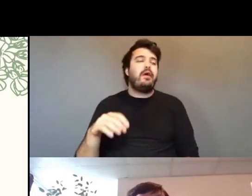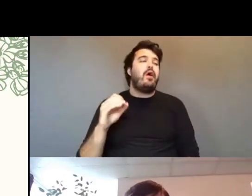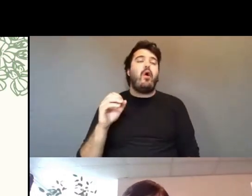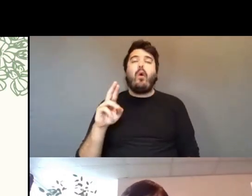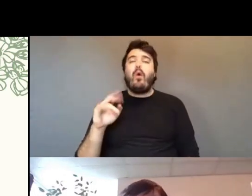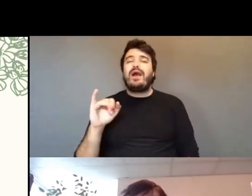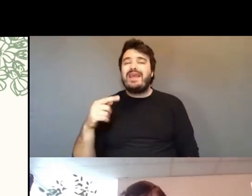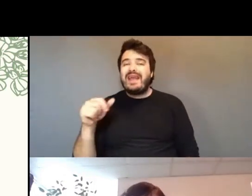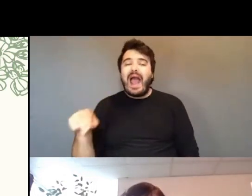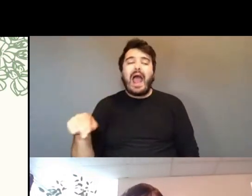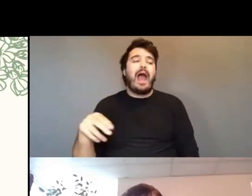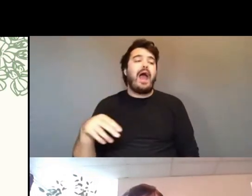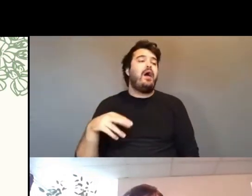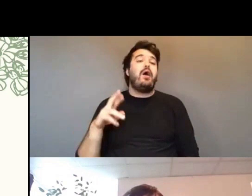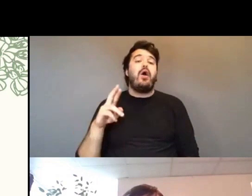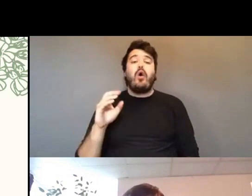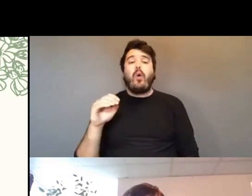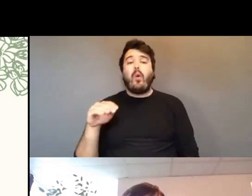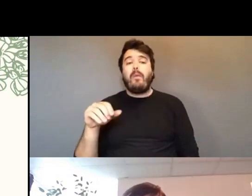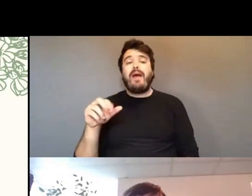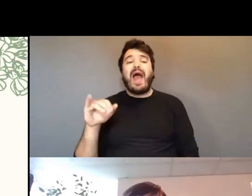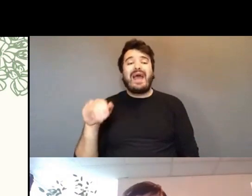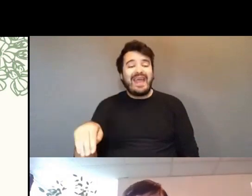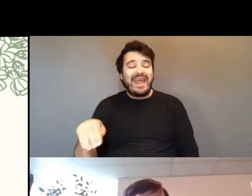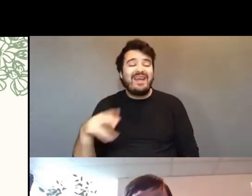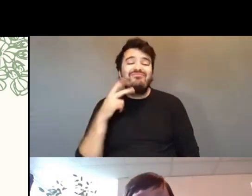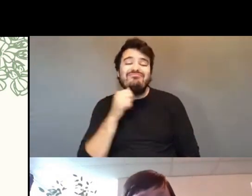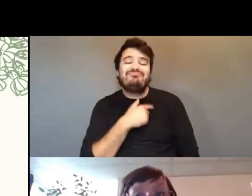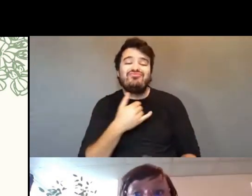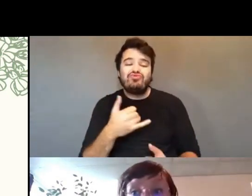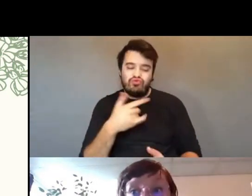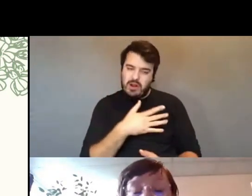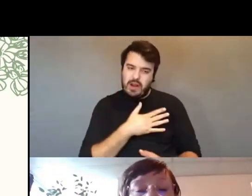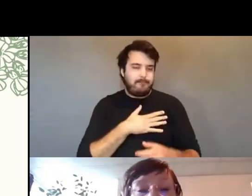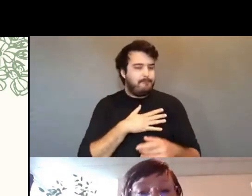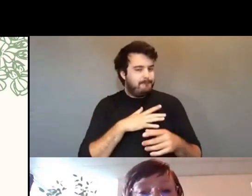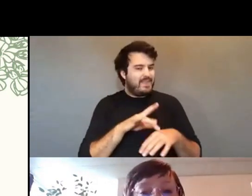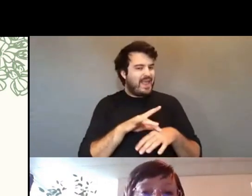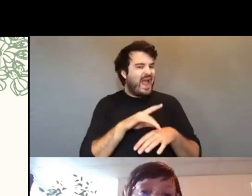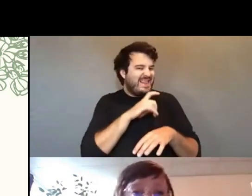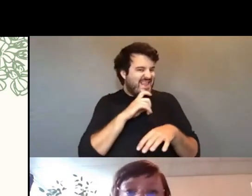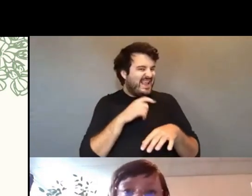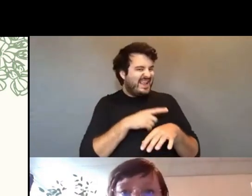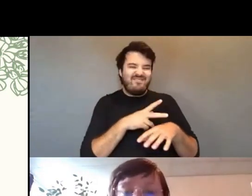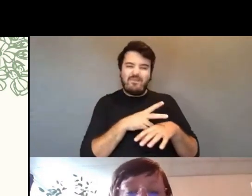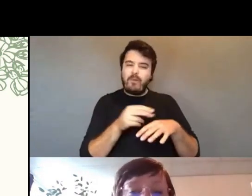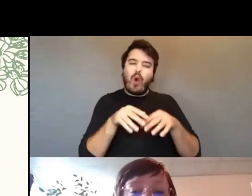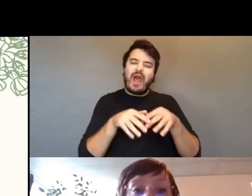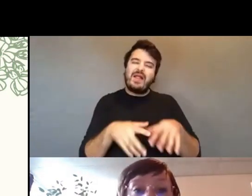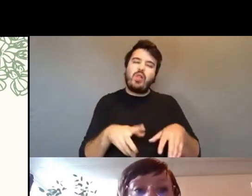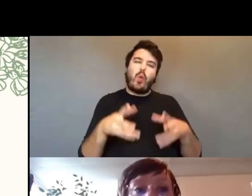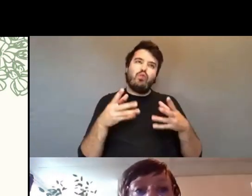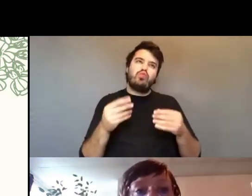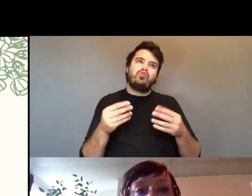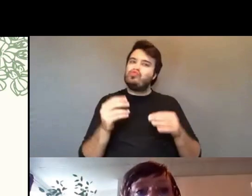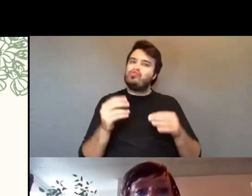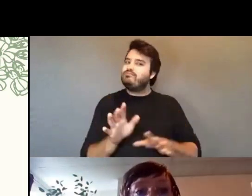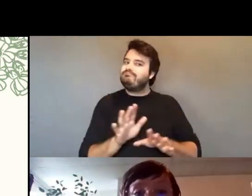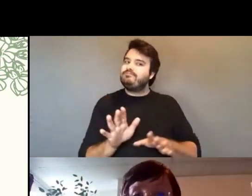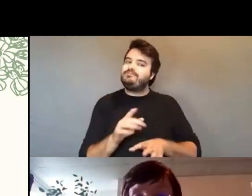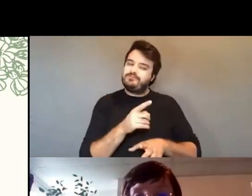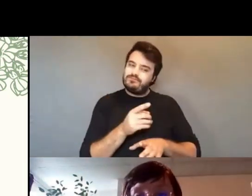du romarin qu'on a vu aujourd'hui, qui aime quand même là, le terreau sec. Hein? Il ne veut pas avoir les racines trempées. Alors, on va le